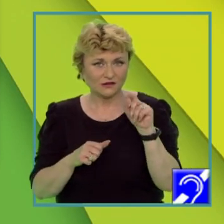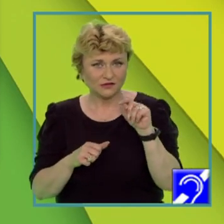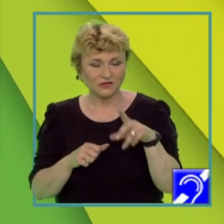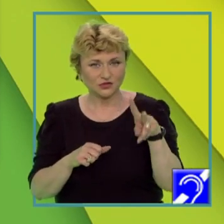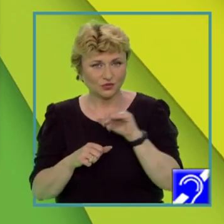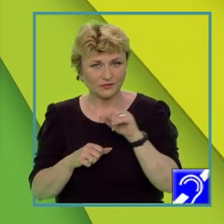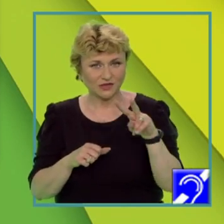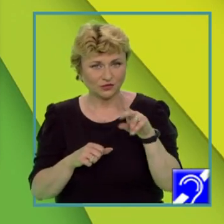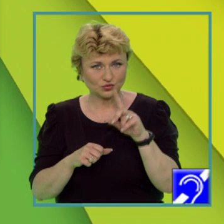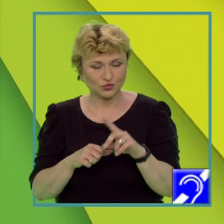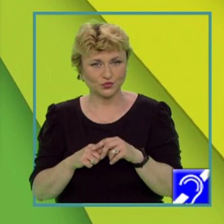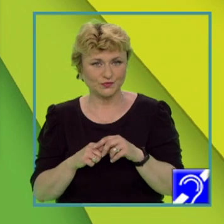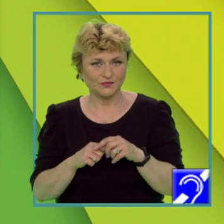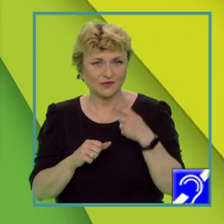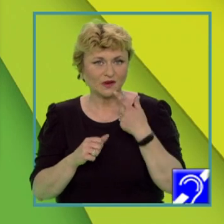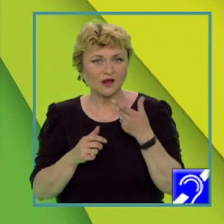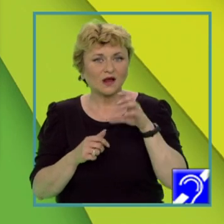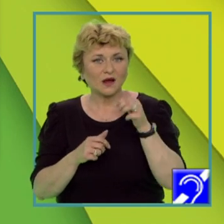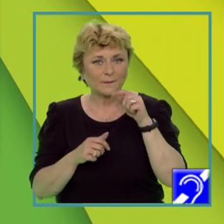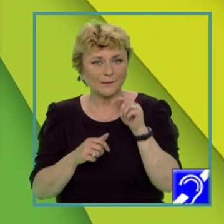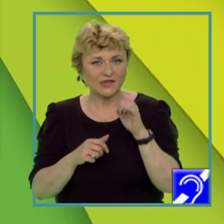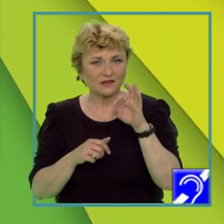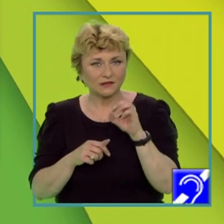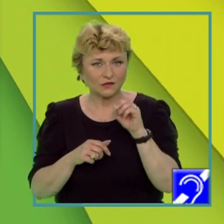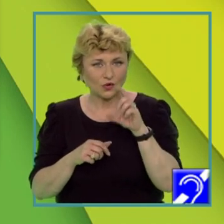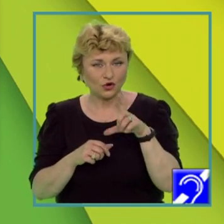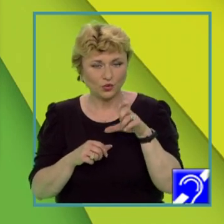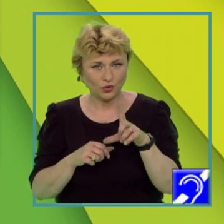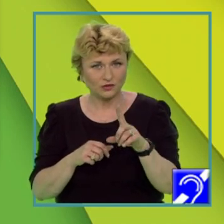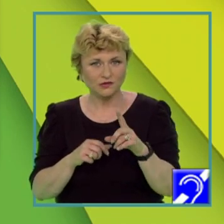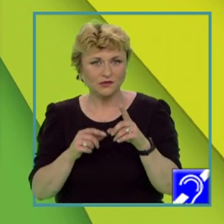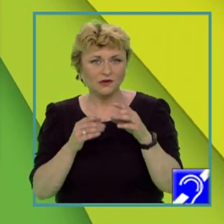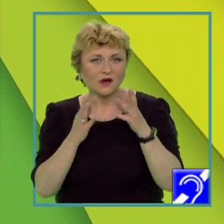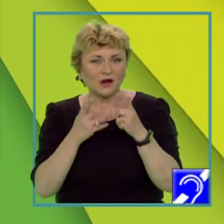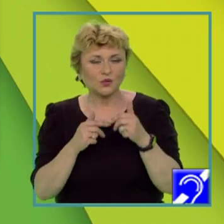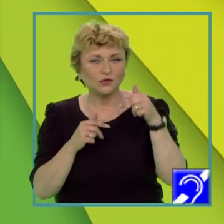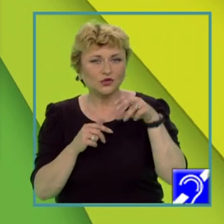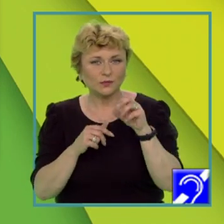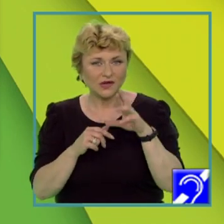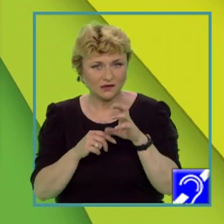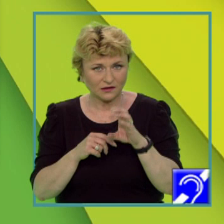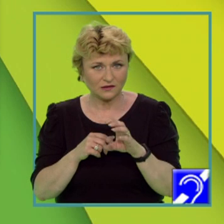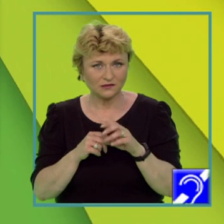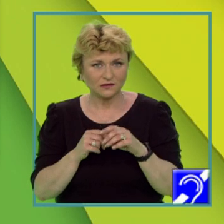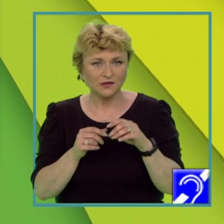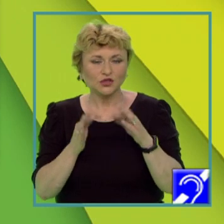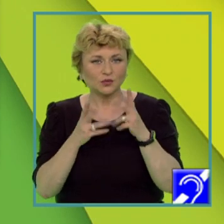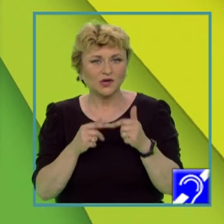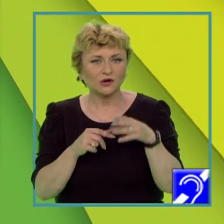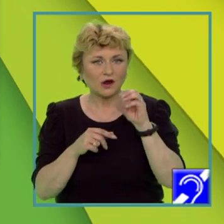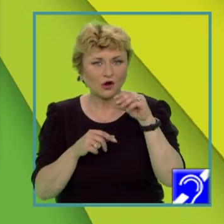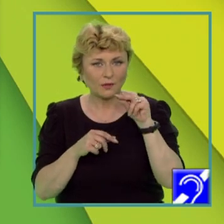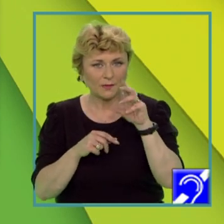Selectați se referă la capitolele calcul numeric medii progresii geometrice numere complexe